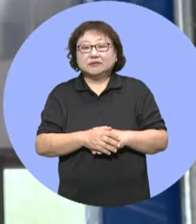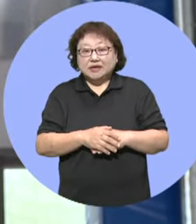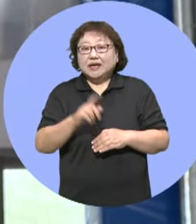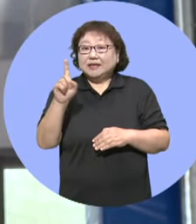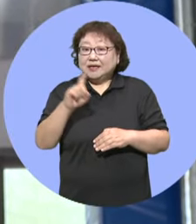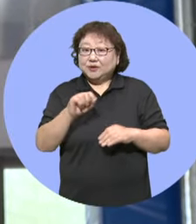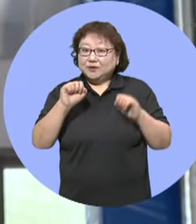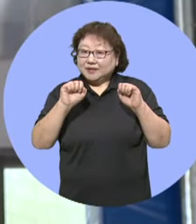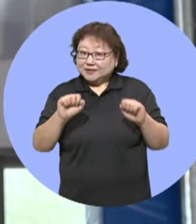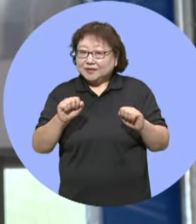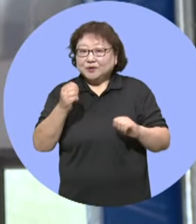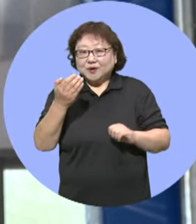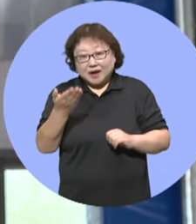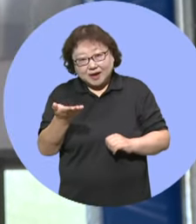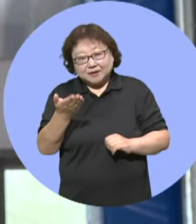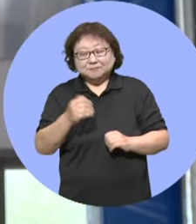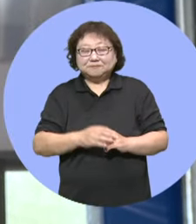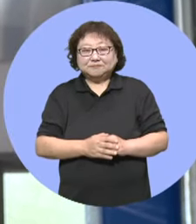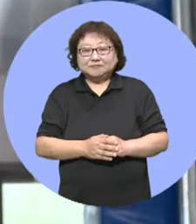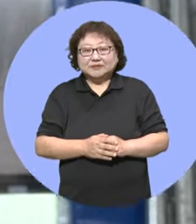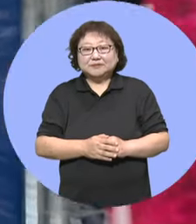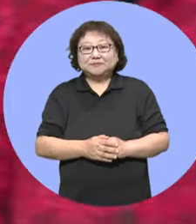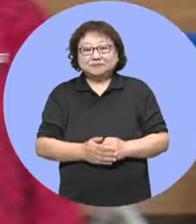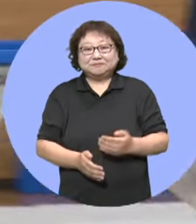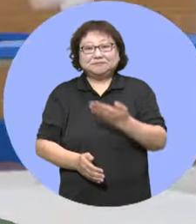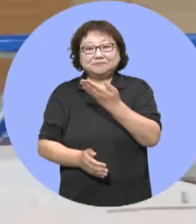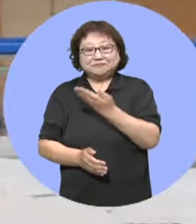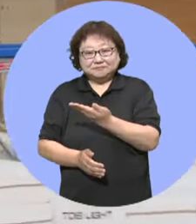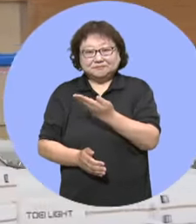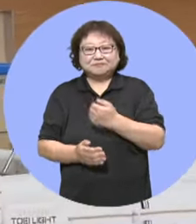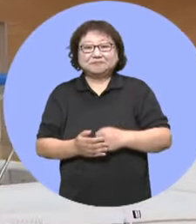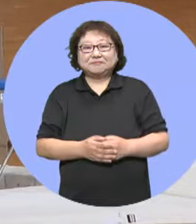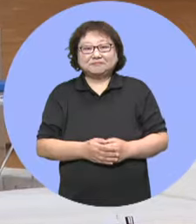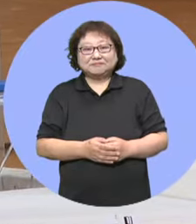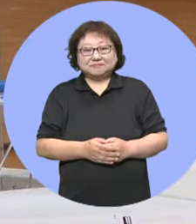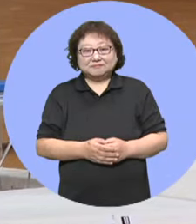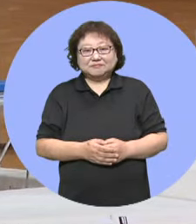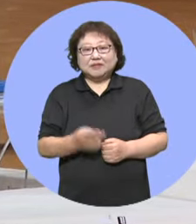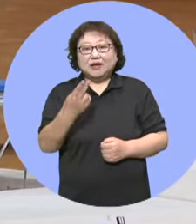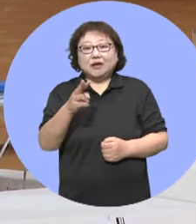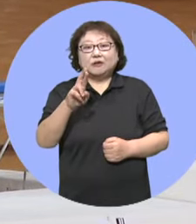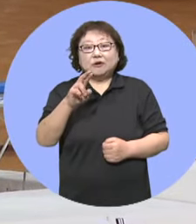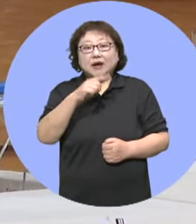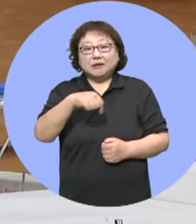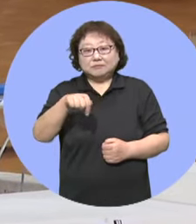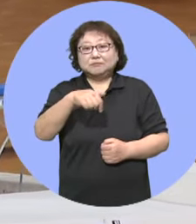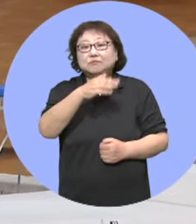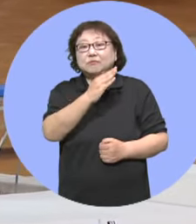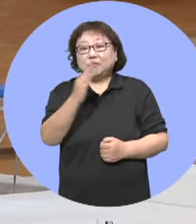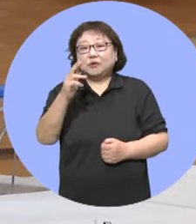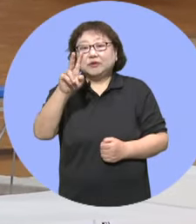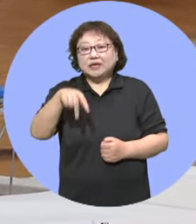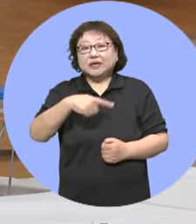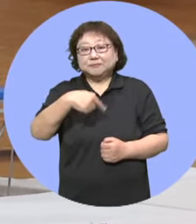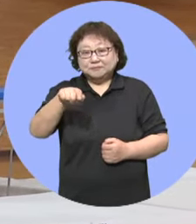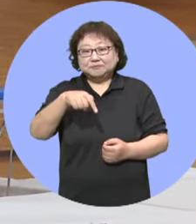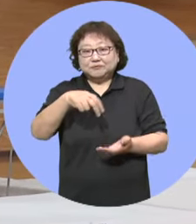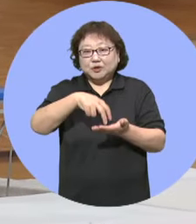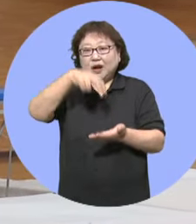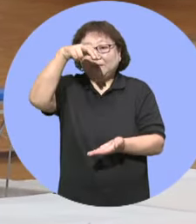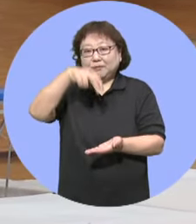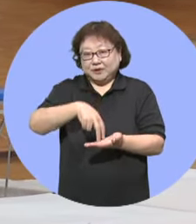が行われているかというと、こちらです。 トランポリンです。